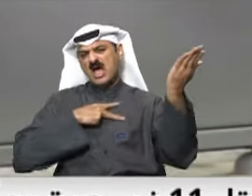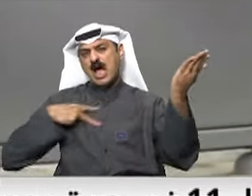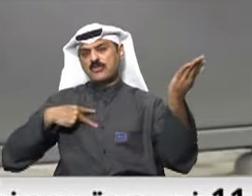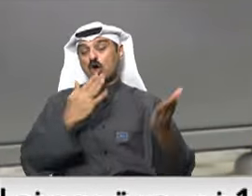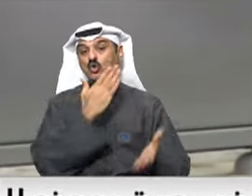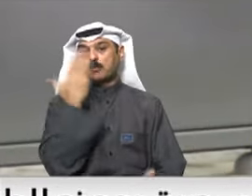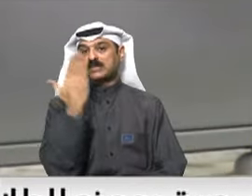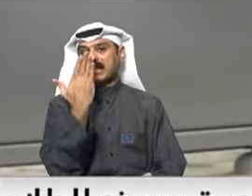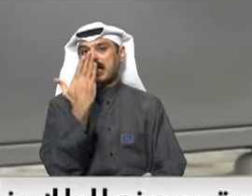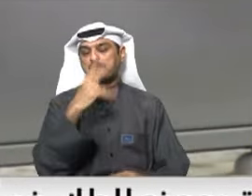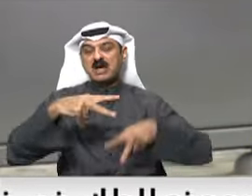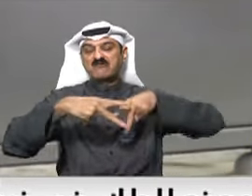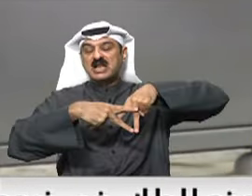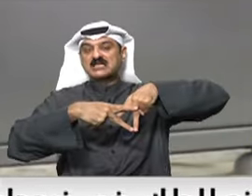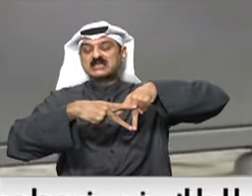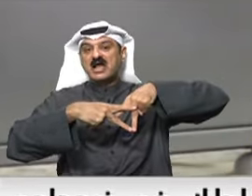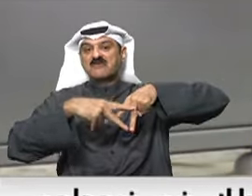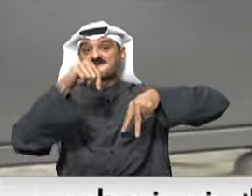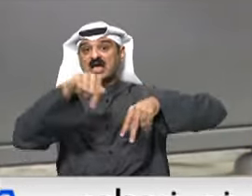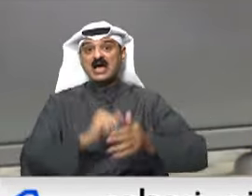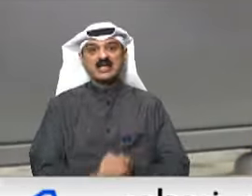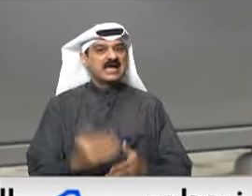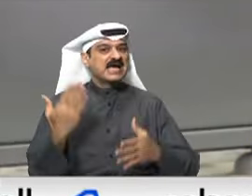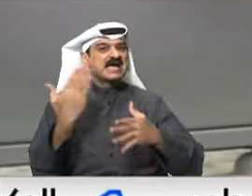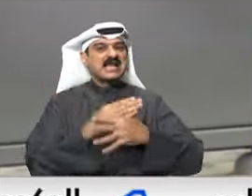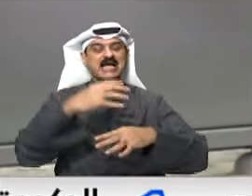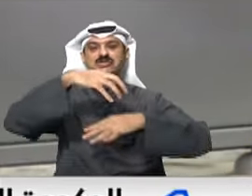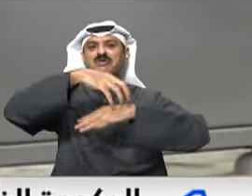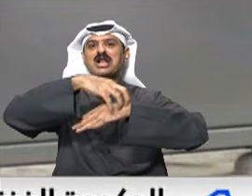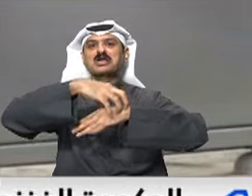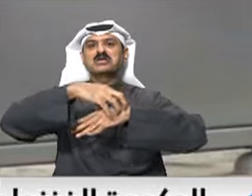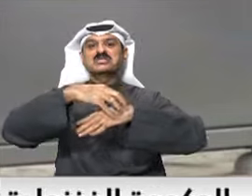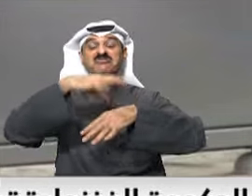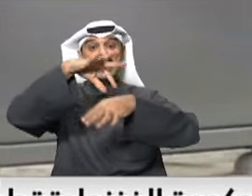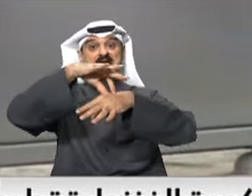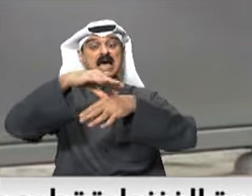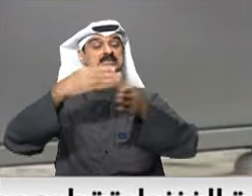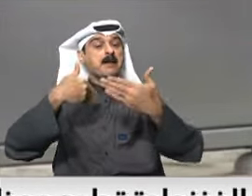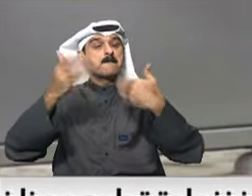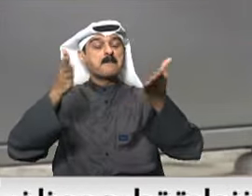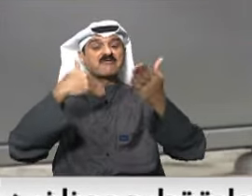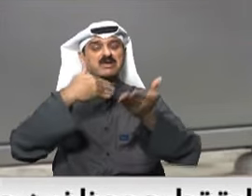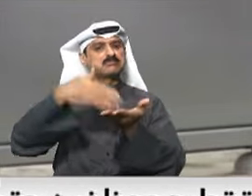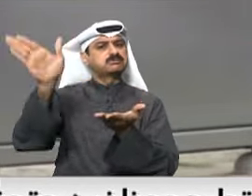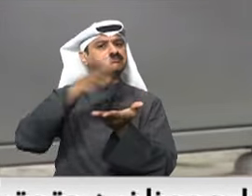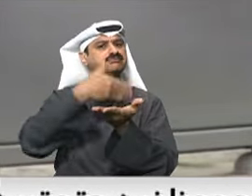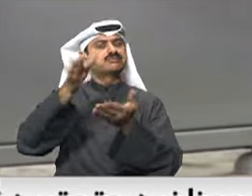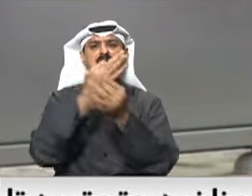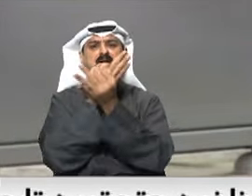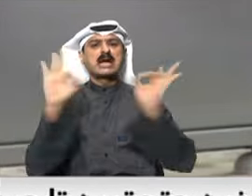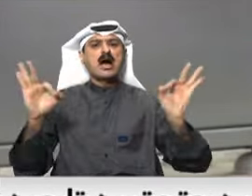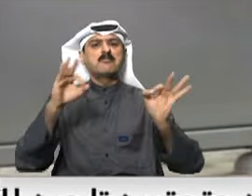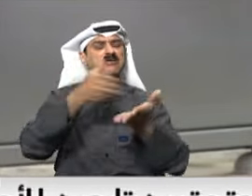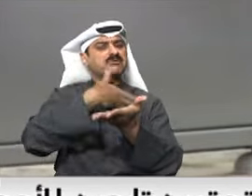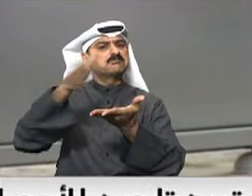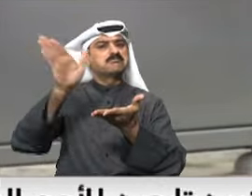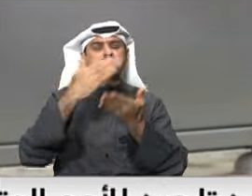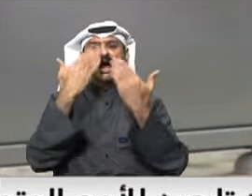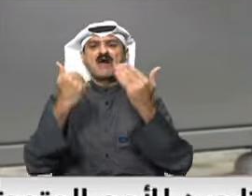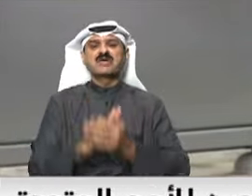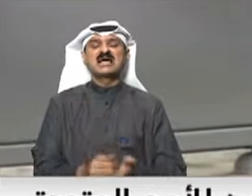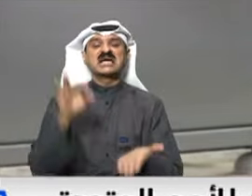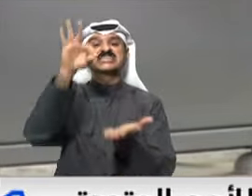المتطرفة تريد تفريغ مدينة القدس من سكانها الأصليين بالفعل الديموغرافي لتكون مدينة القدس